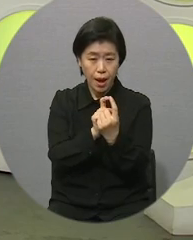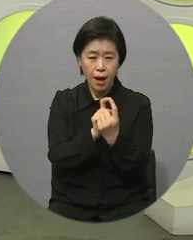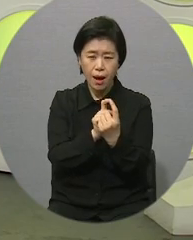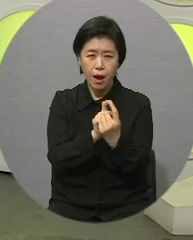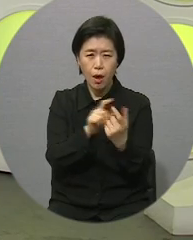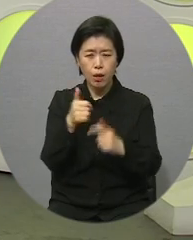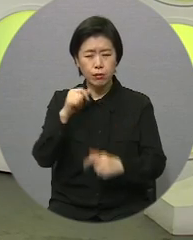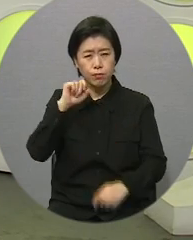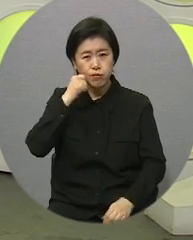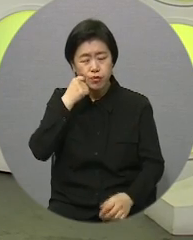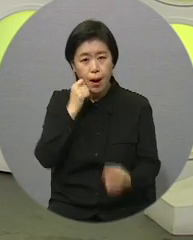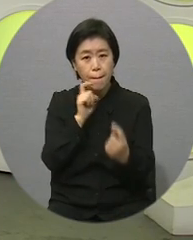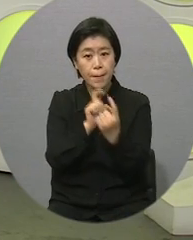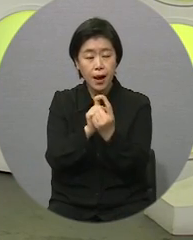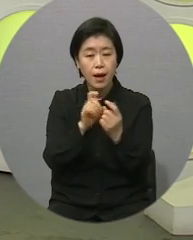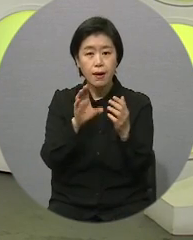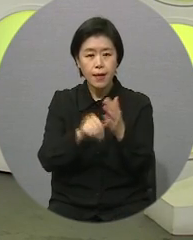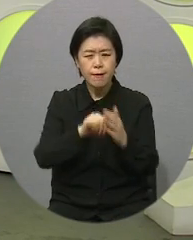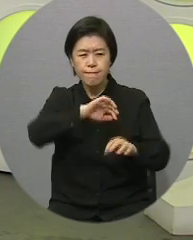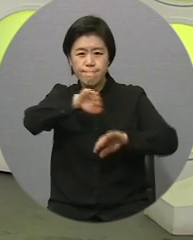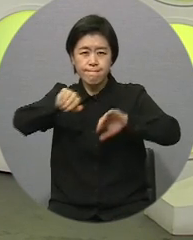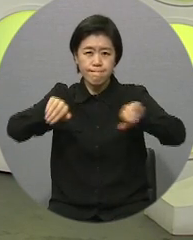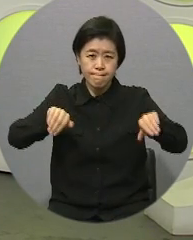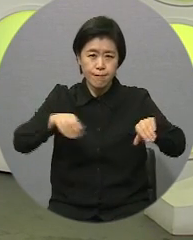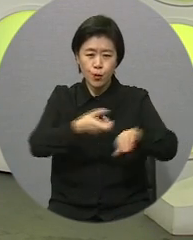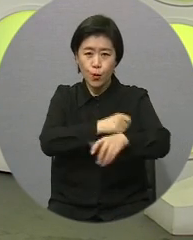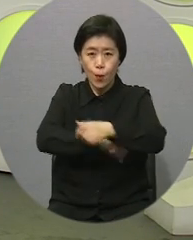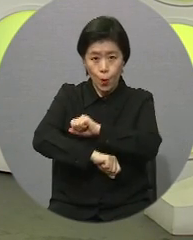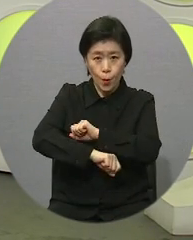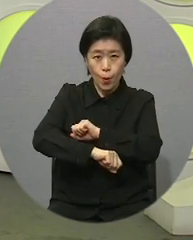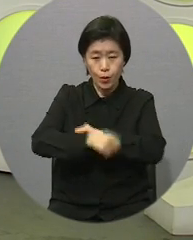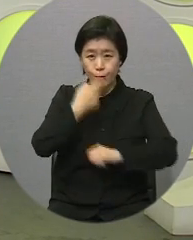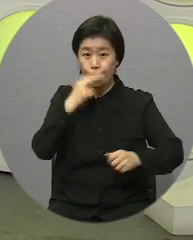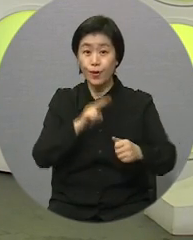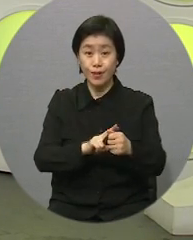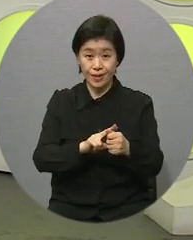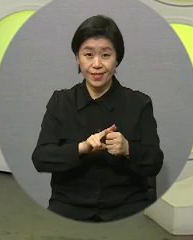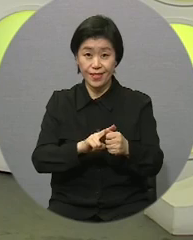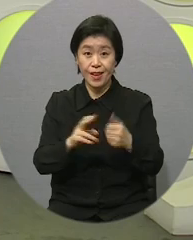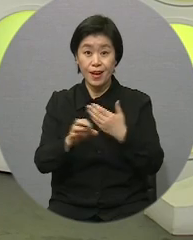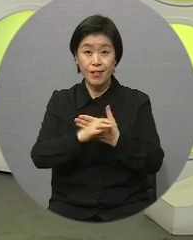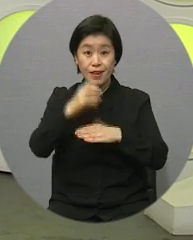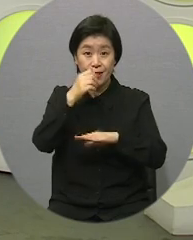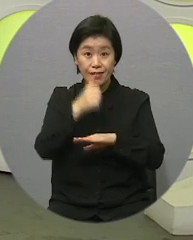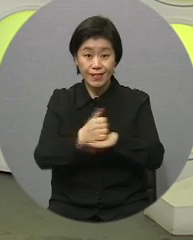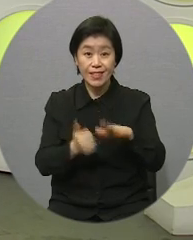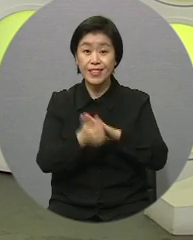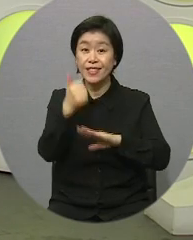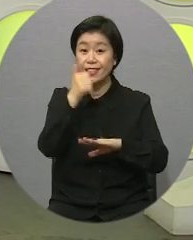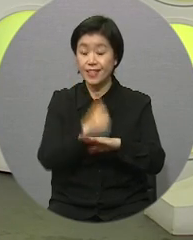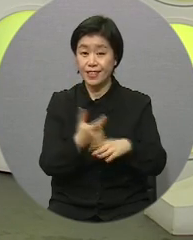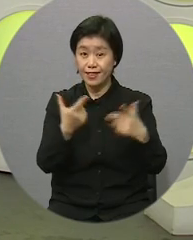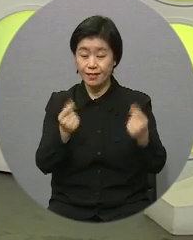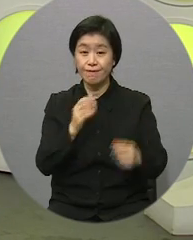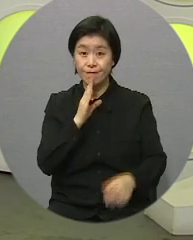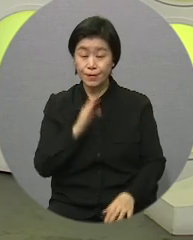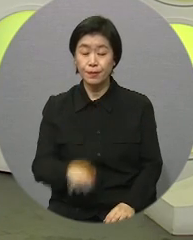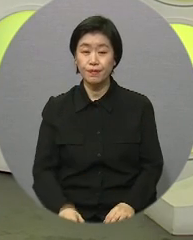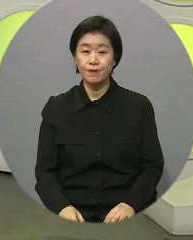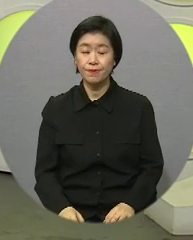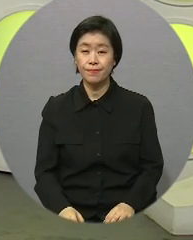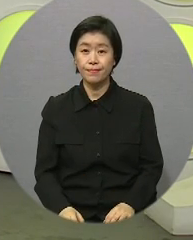또네 번 도전하면서 자꾸 가야 되면 결국은 인생도 승리할 수 있다 이런 의미인 거 같고요